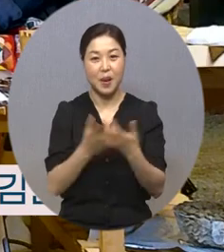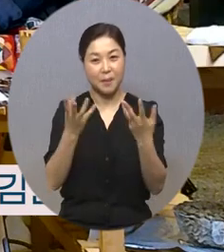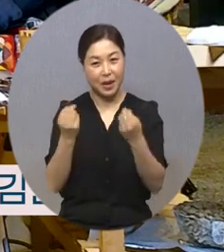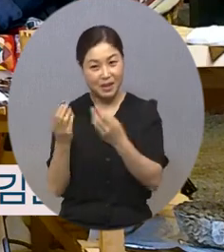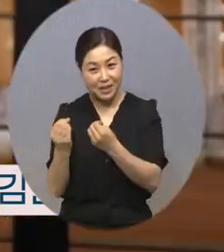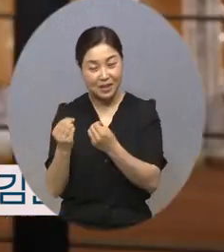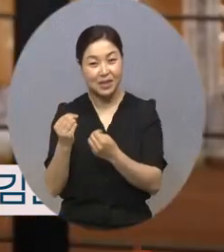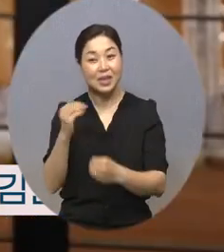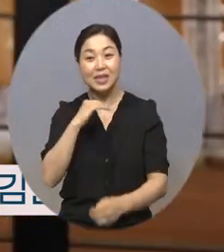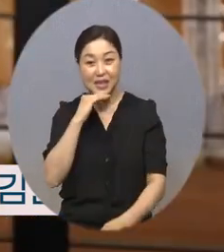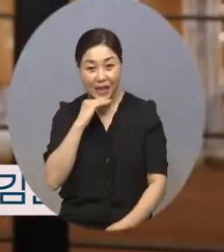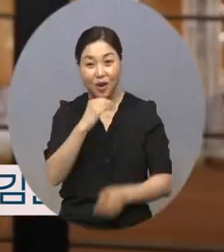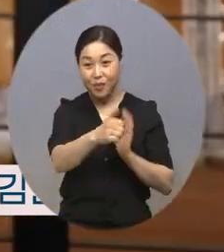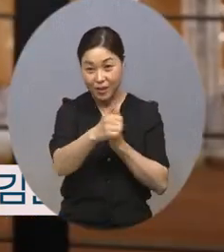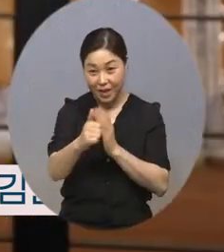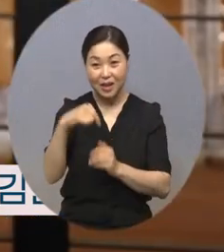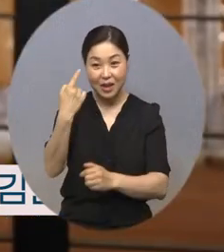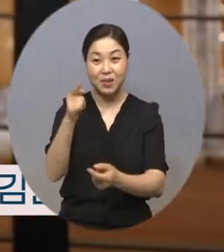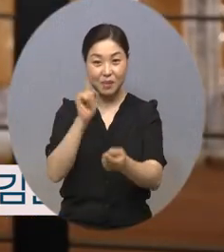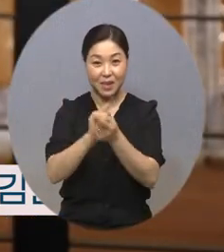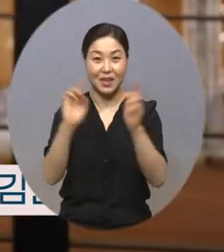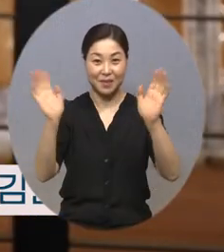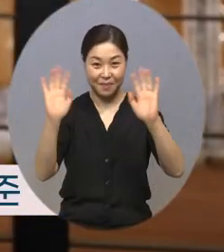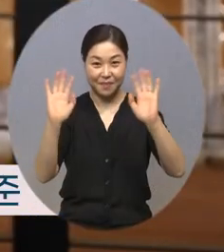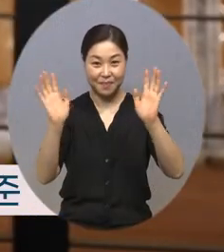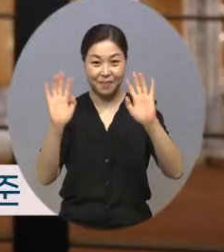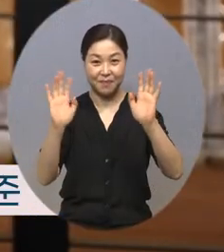기대해 주시고 밥에 봐야 않어